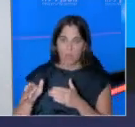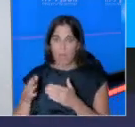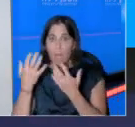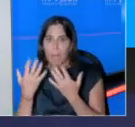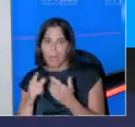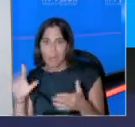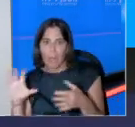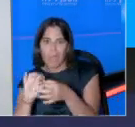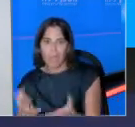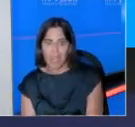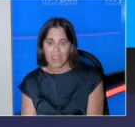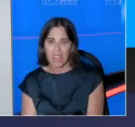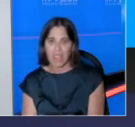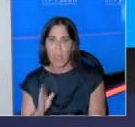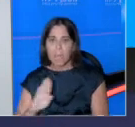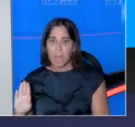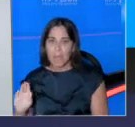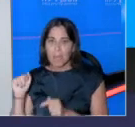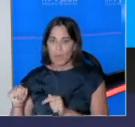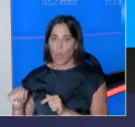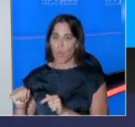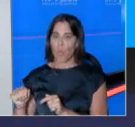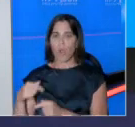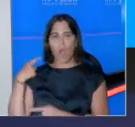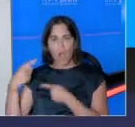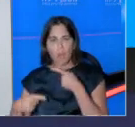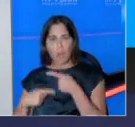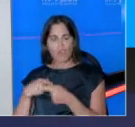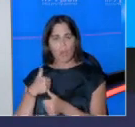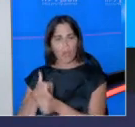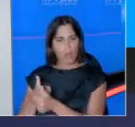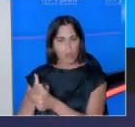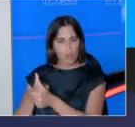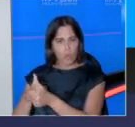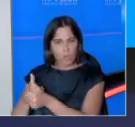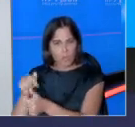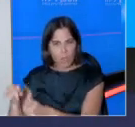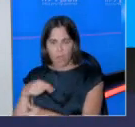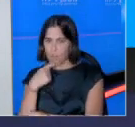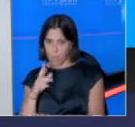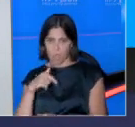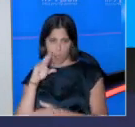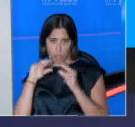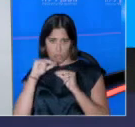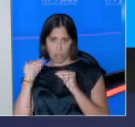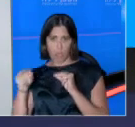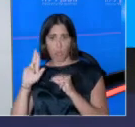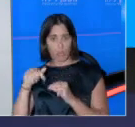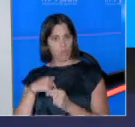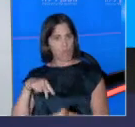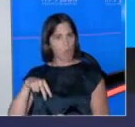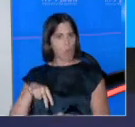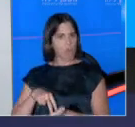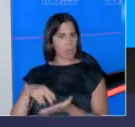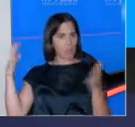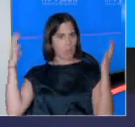לא מתחברת. נתניהו פה, אני הרבה שנים עוקב אחרי האיש, אמרתי גם פה כשדיברנו, יש לו עמידות